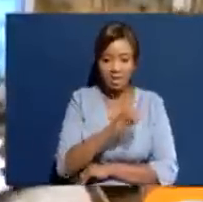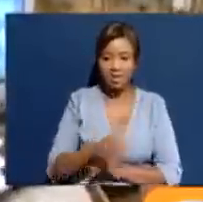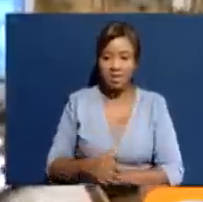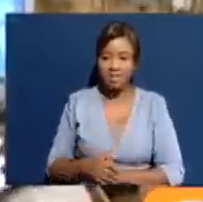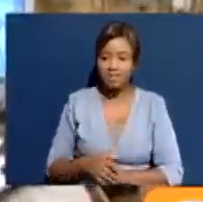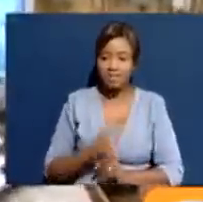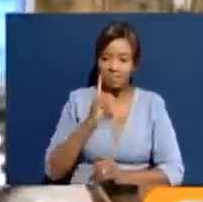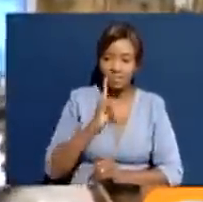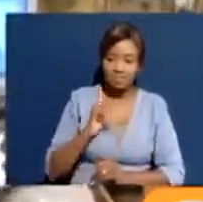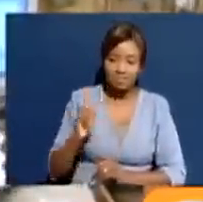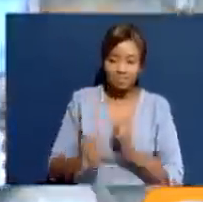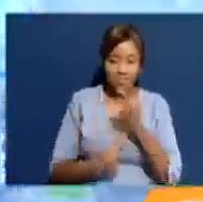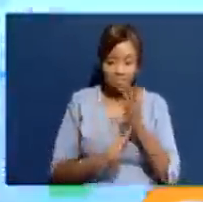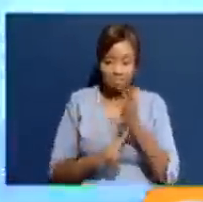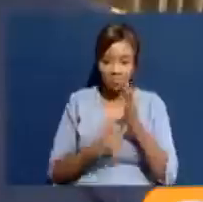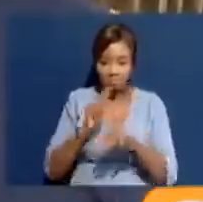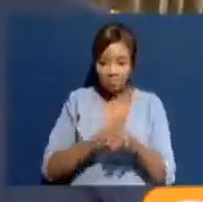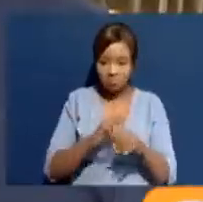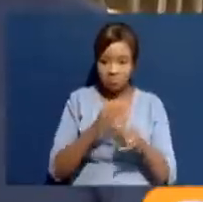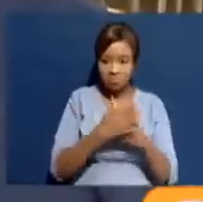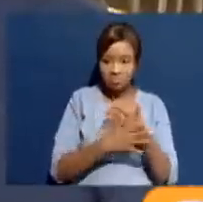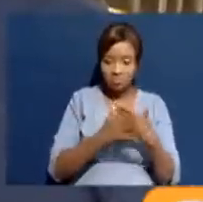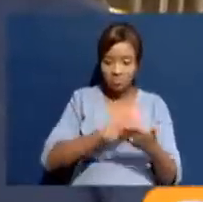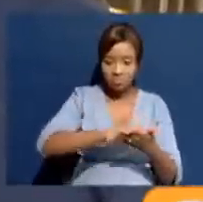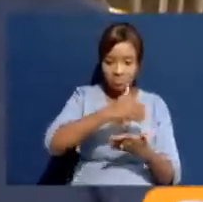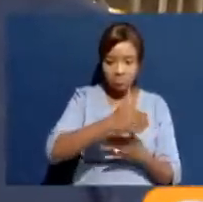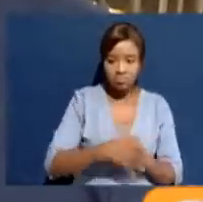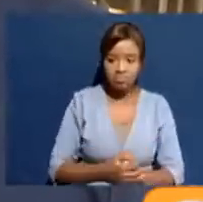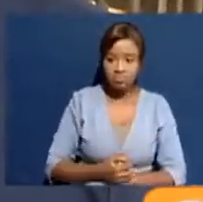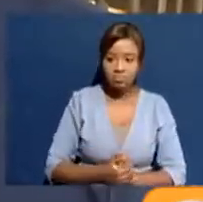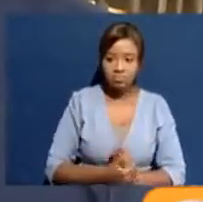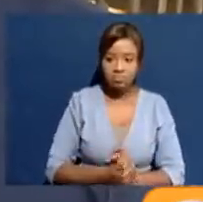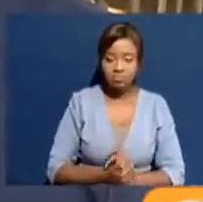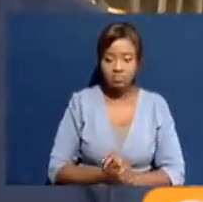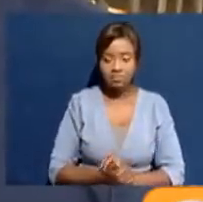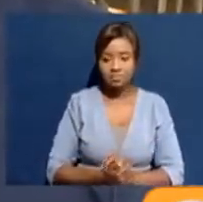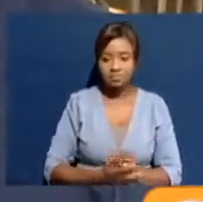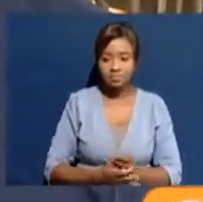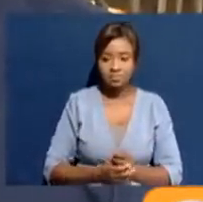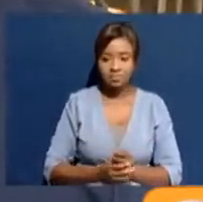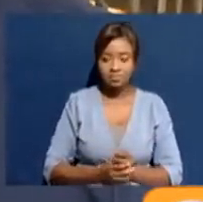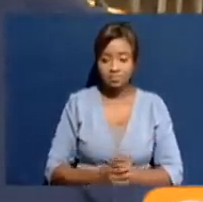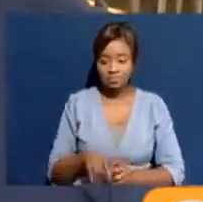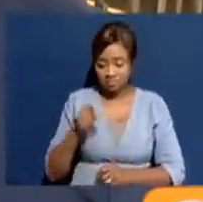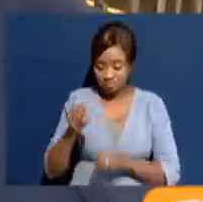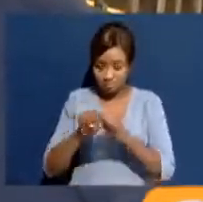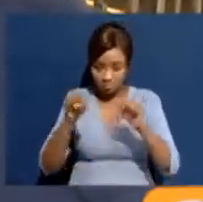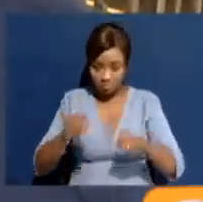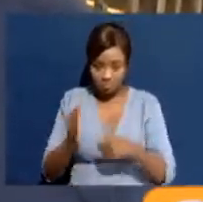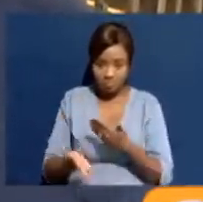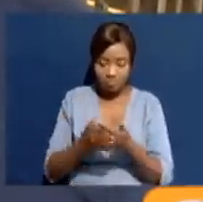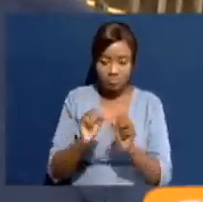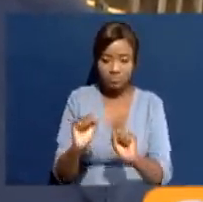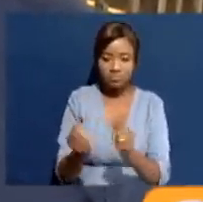kisasa unaotumia tarakilishi. Today we use this system that save a lot of water and help